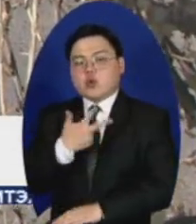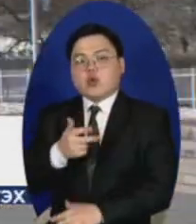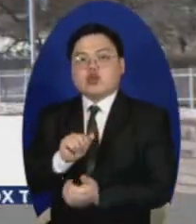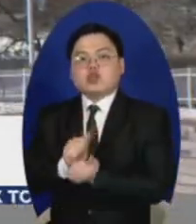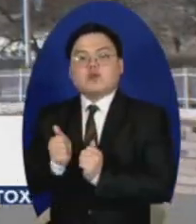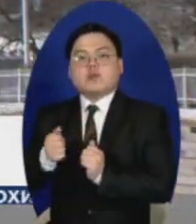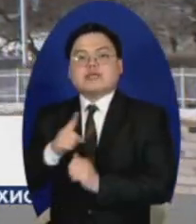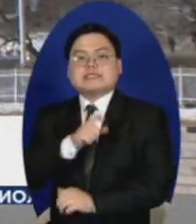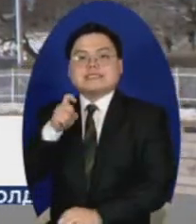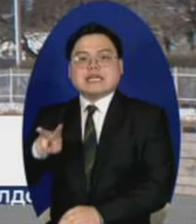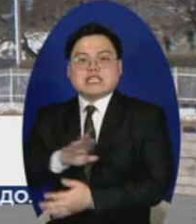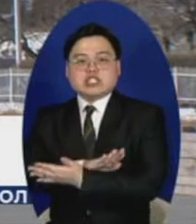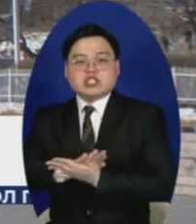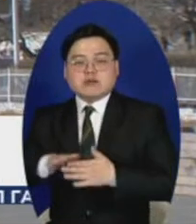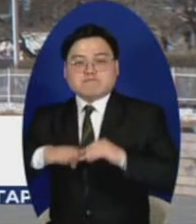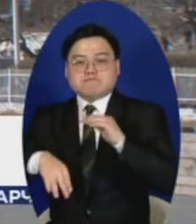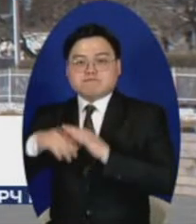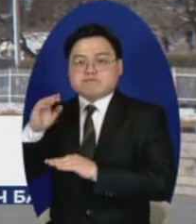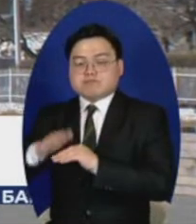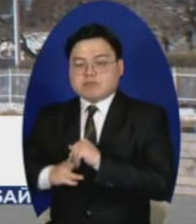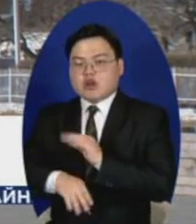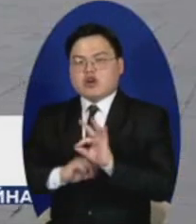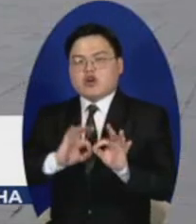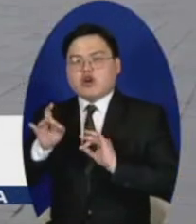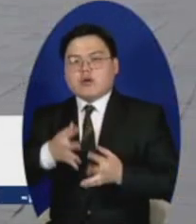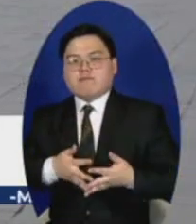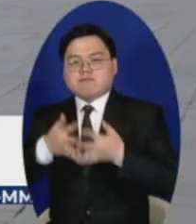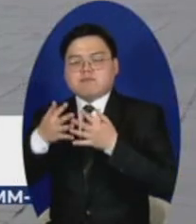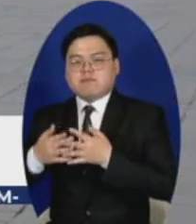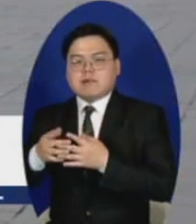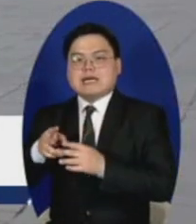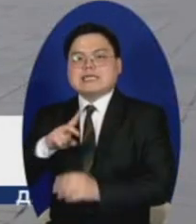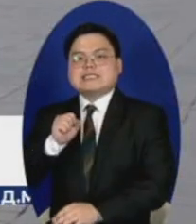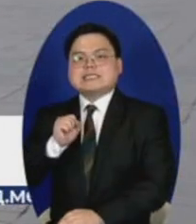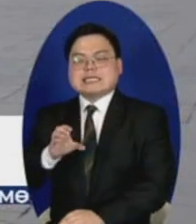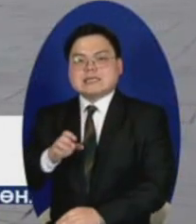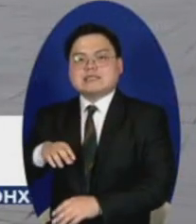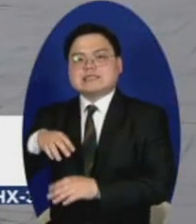шинээр ашиглалтад орж мөн олон тооны барилга байгууламжид их засвар үйлчлэгээ хийгджээ.